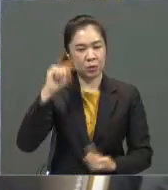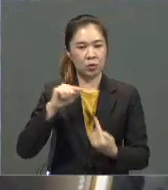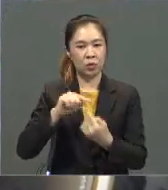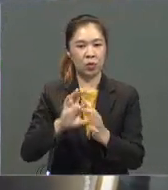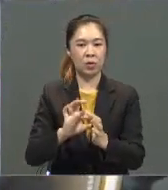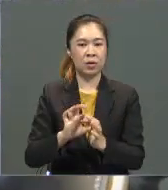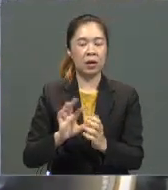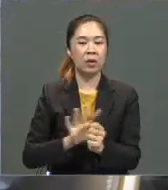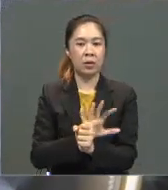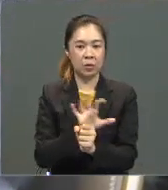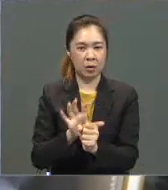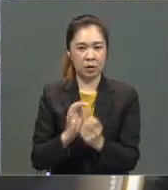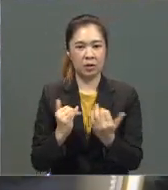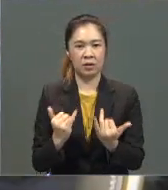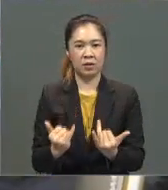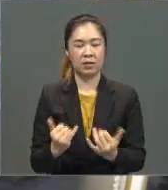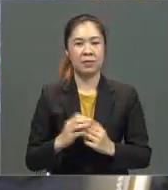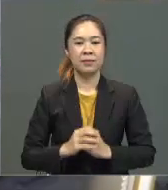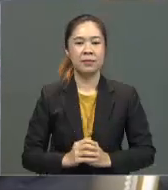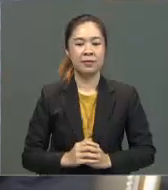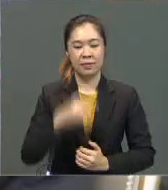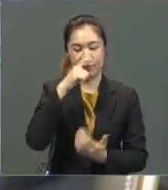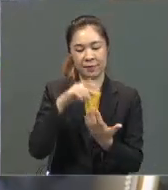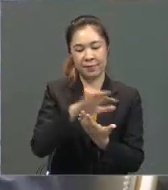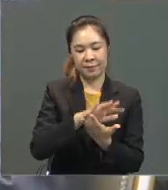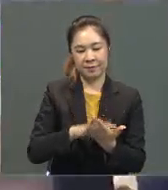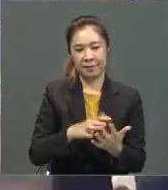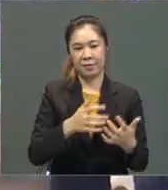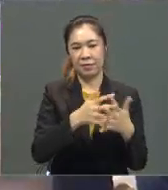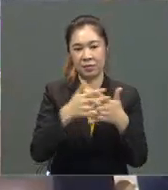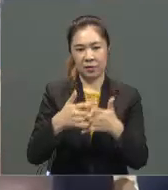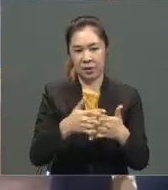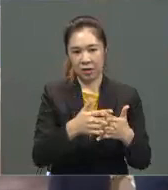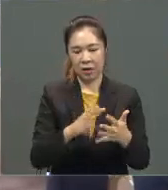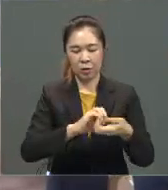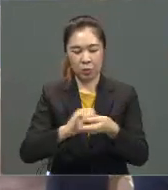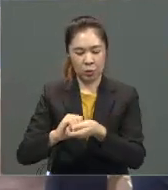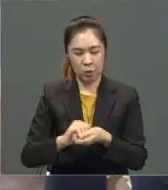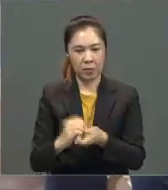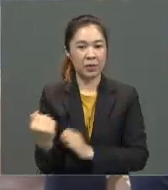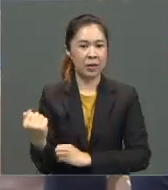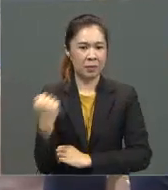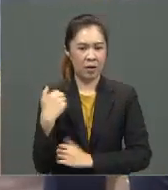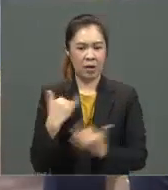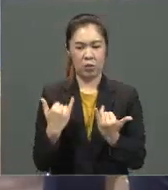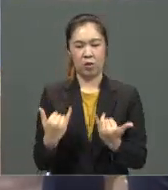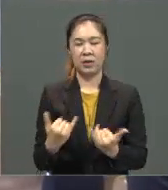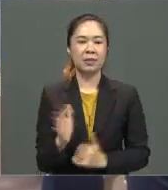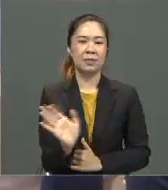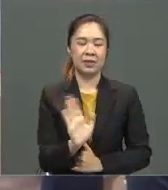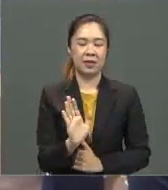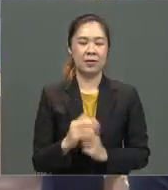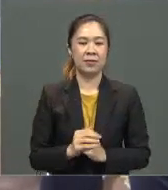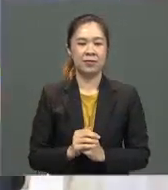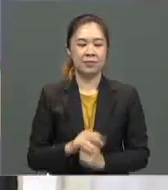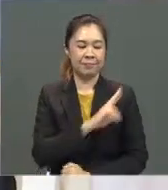ร่ระบาดของเชื้อโควิด-19 นั้นยืนยันนะครับว่าไทยกับสหรัฐมีความร่วมมือที่เข้มแข็งมายาวนานไม่ใช่เฉพาะแค่ช่วงนี้เท่านั้นเ